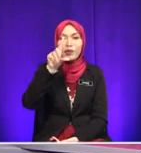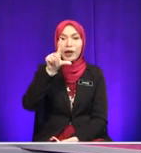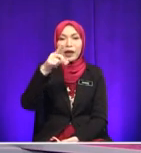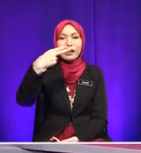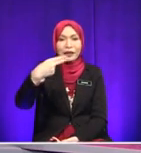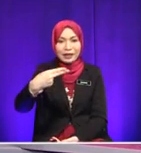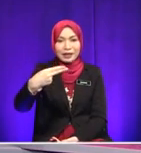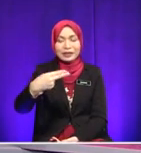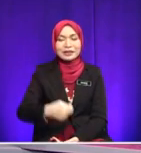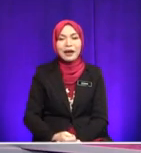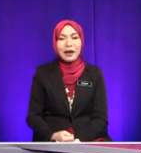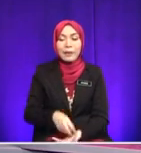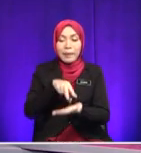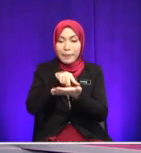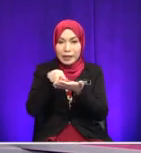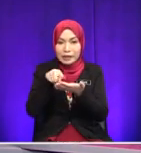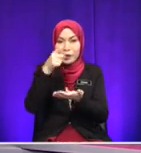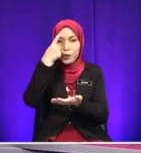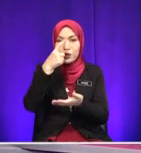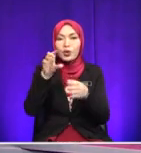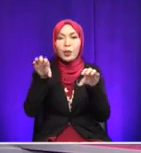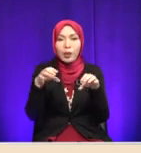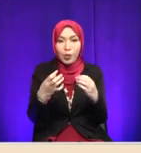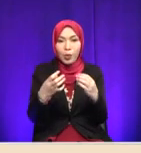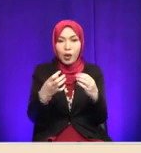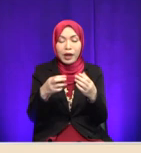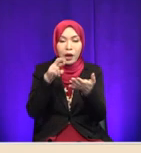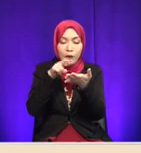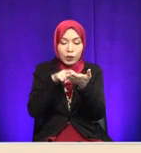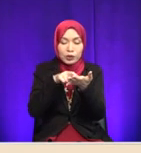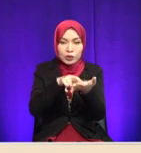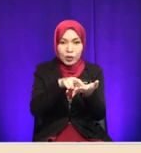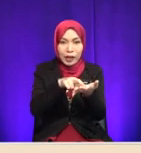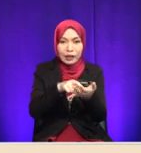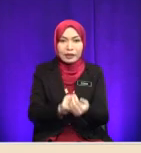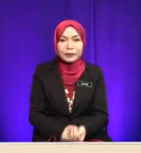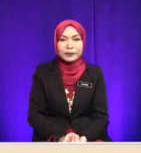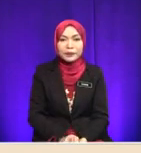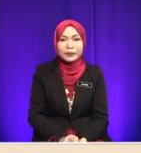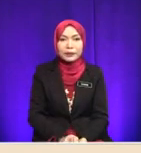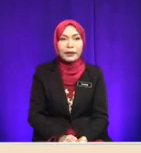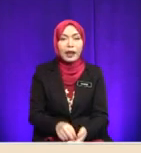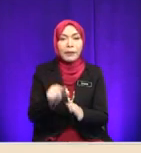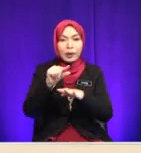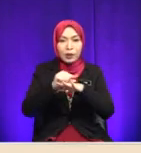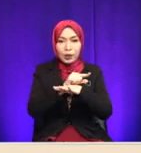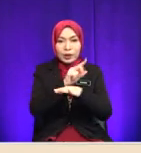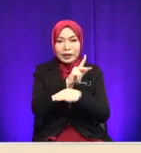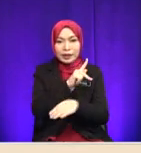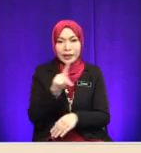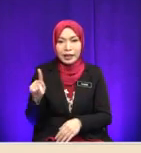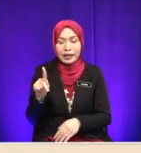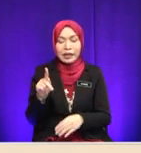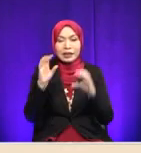itulah membaca untuk membuat inference daripada pelbagai bahan dengan betul menggunakan teknik bacaan